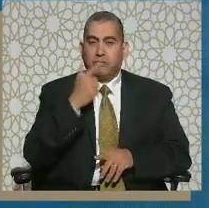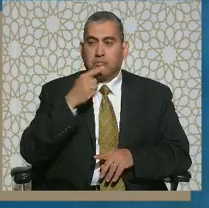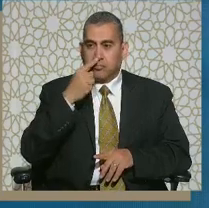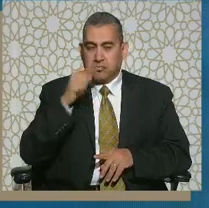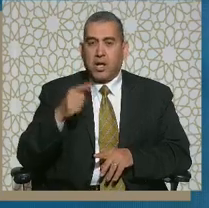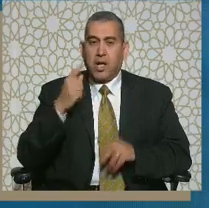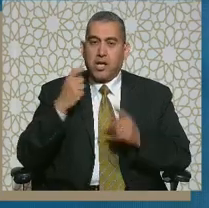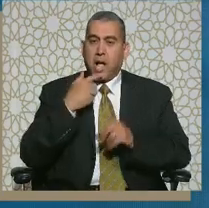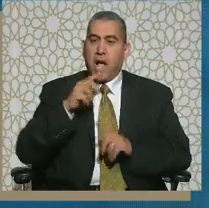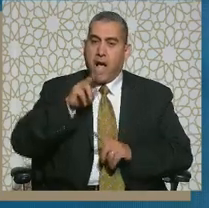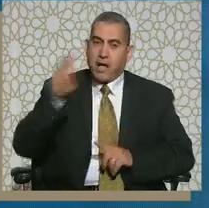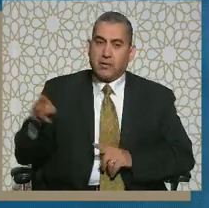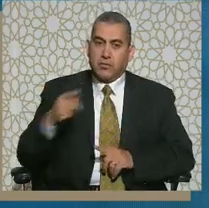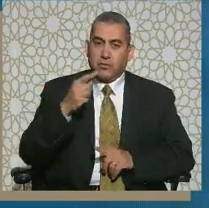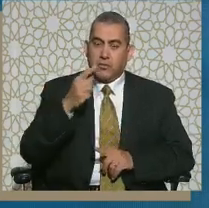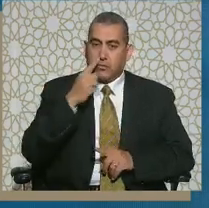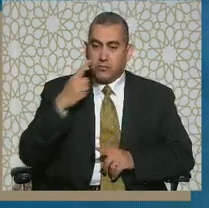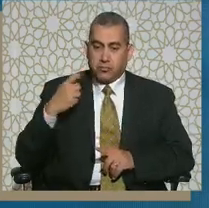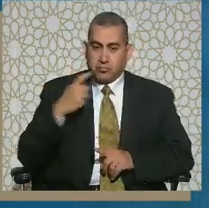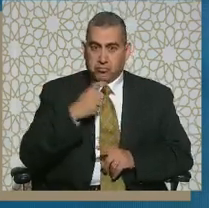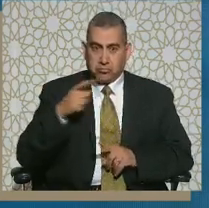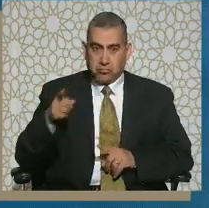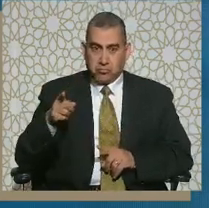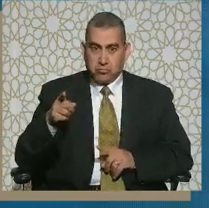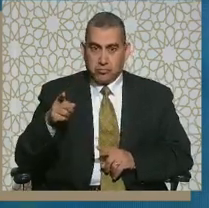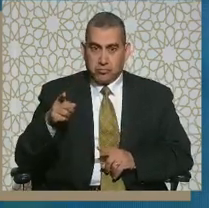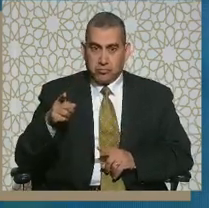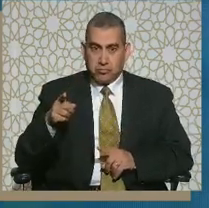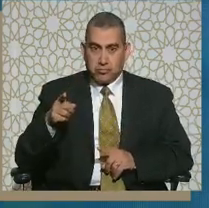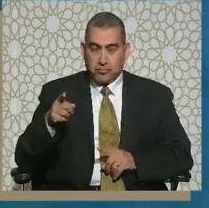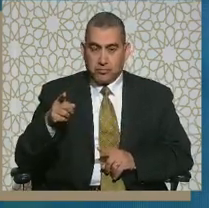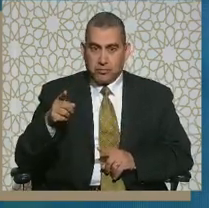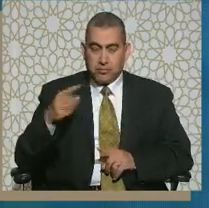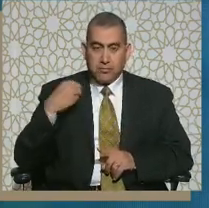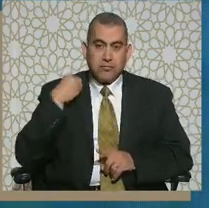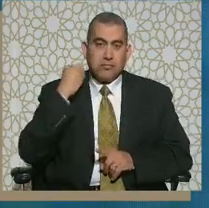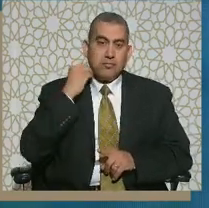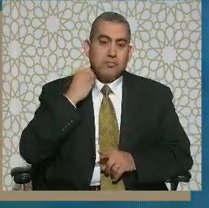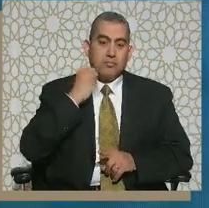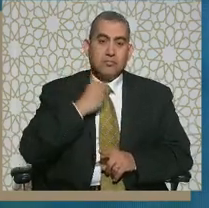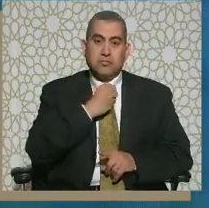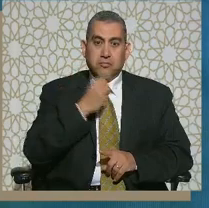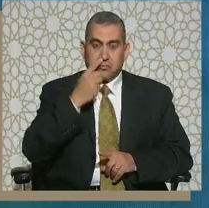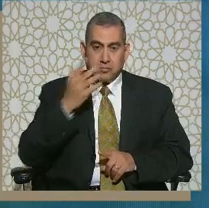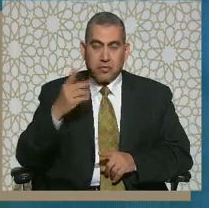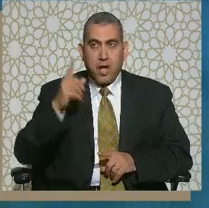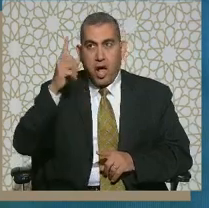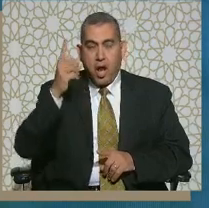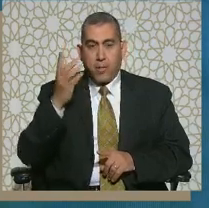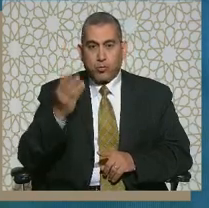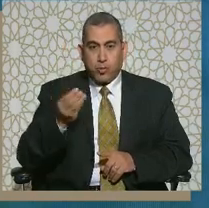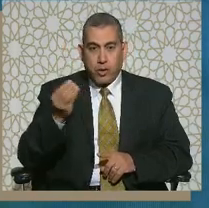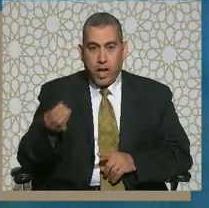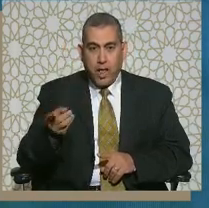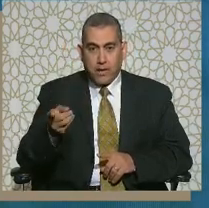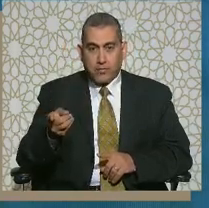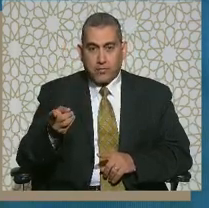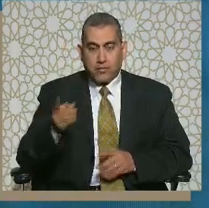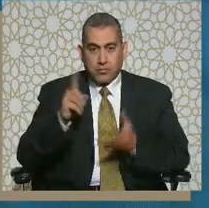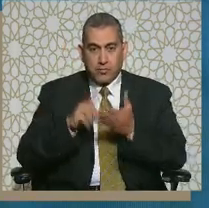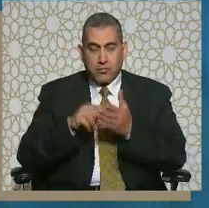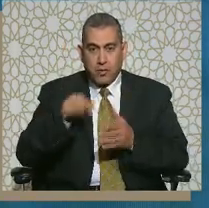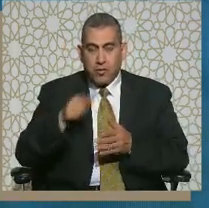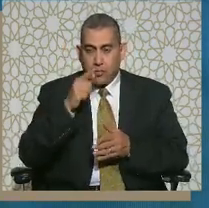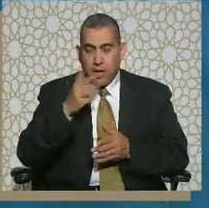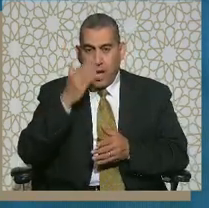لان بيقوللك ان ريح المسك ديت ان ان ان ان ريح المسك ديت ده شيء ربنا سبحانه وتعالى جعله في العبد